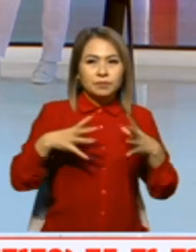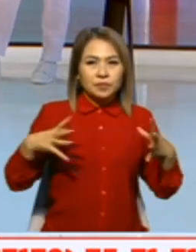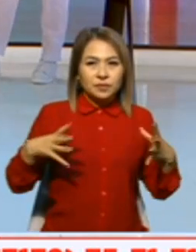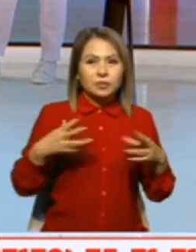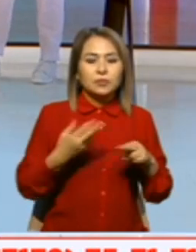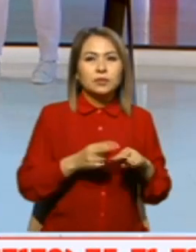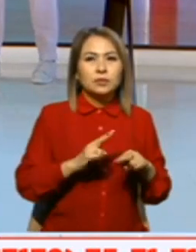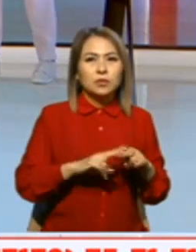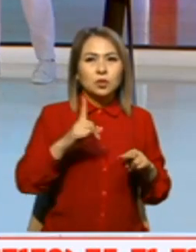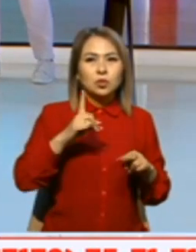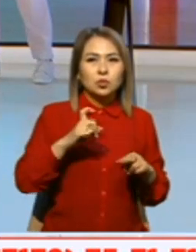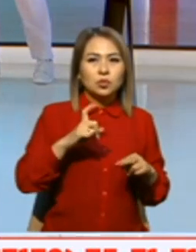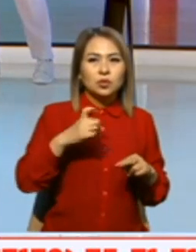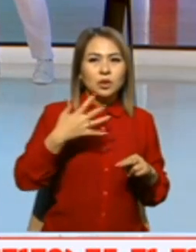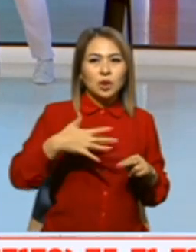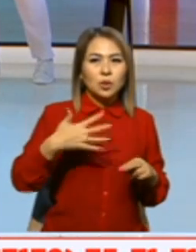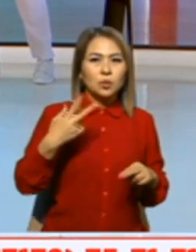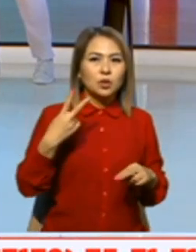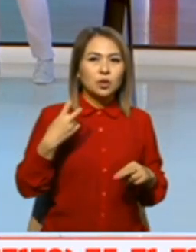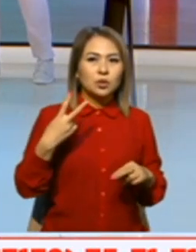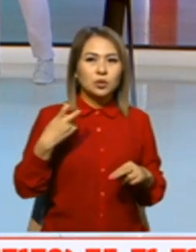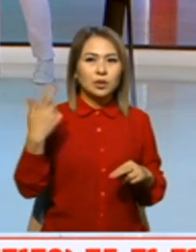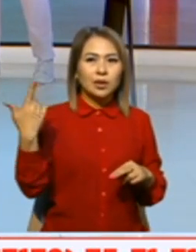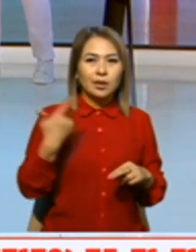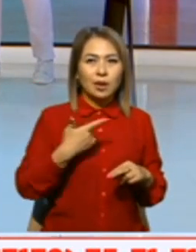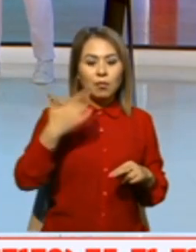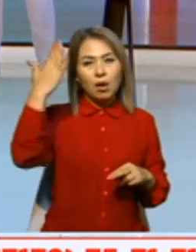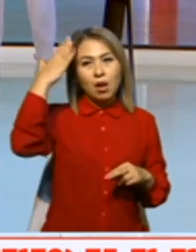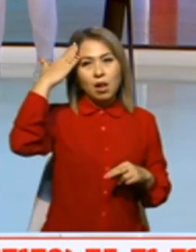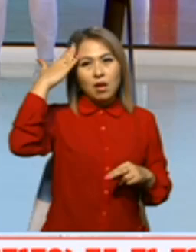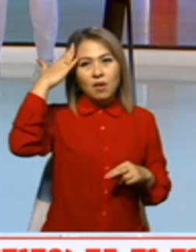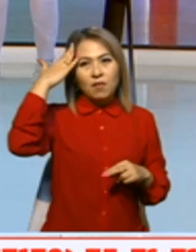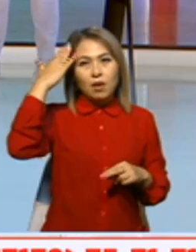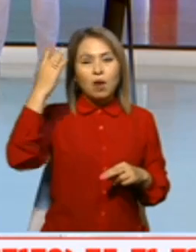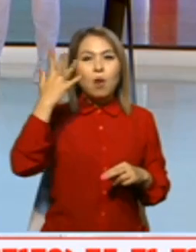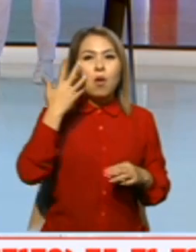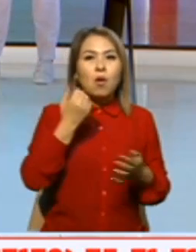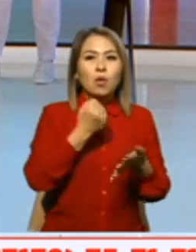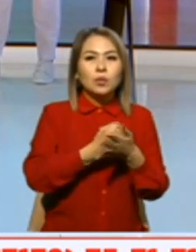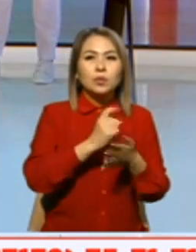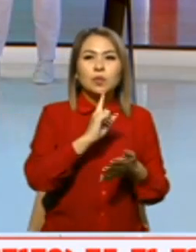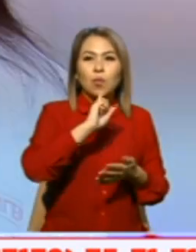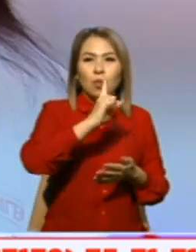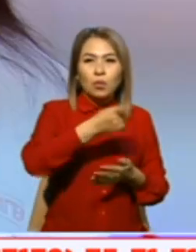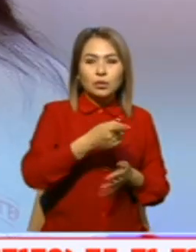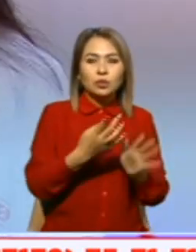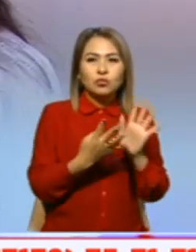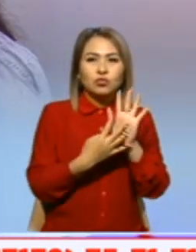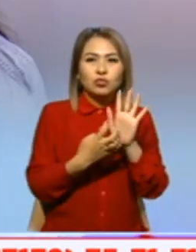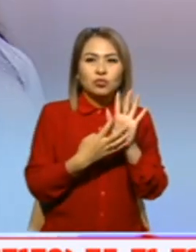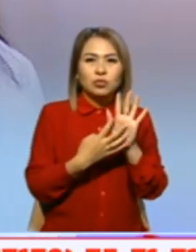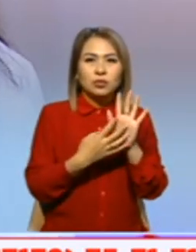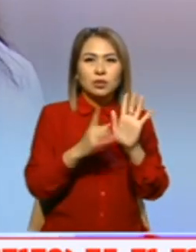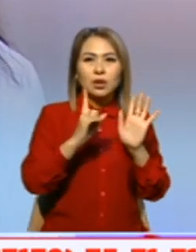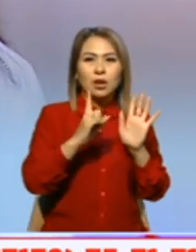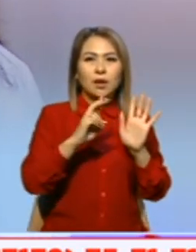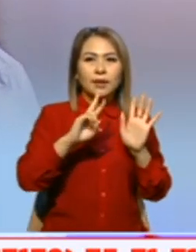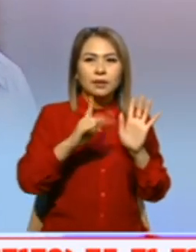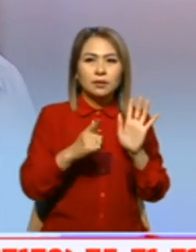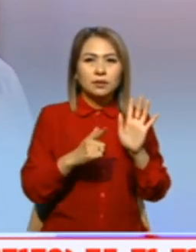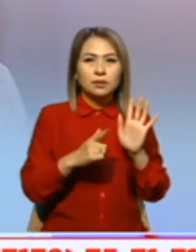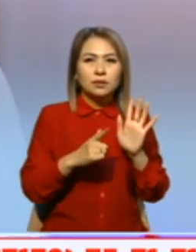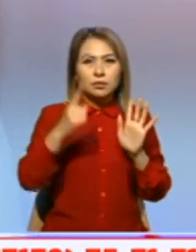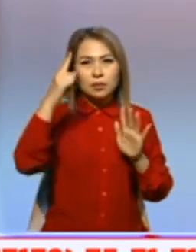миы 150-200 грамм болатын болса, ол бір жасқа келген балада уже 901 килограмм болады